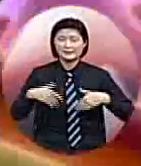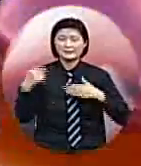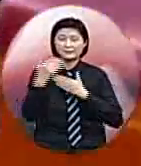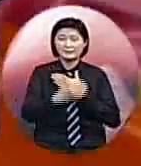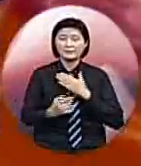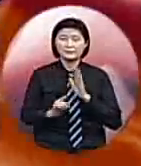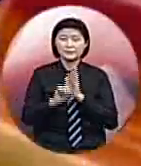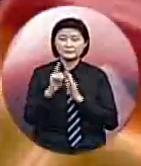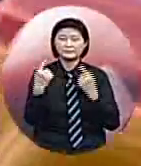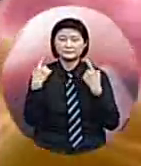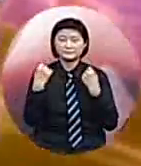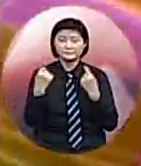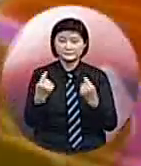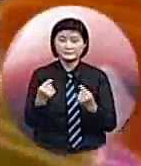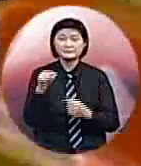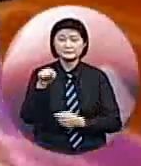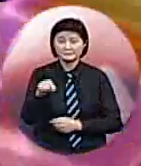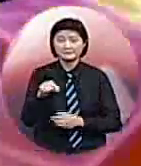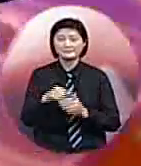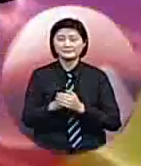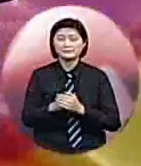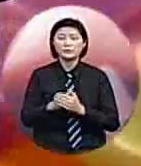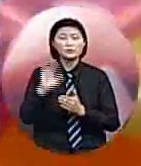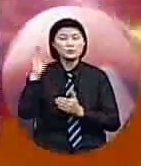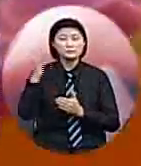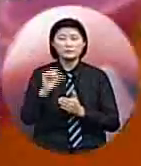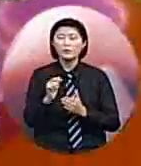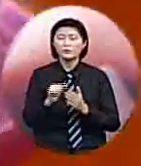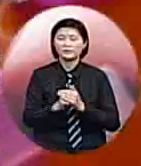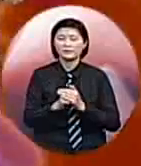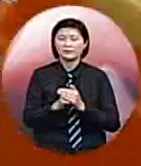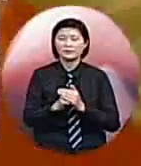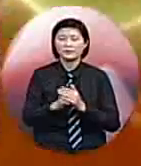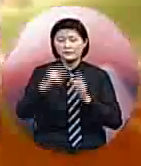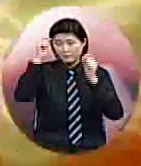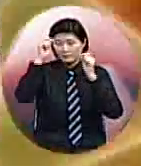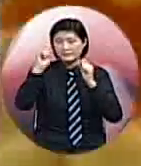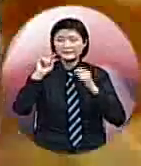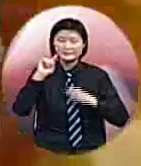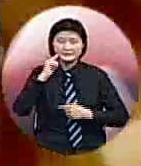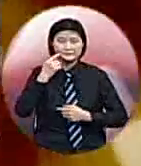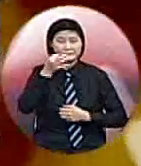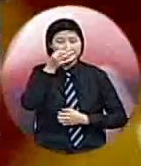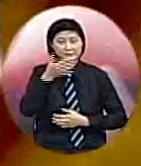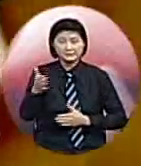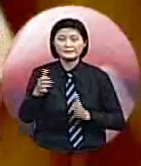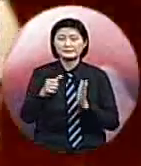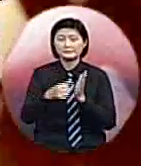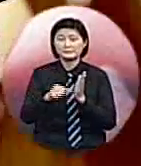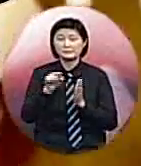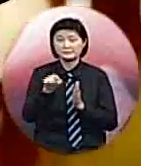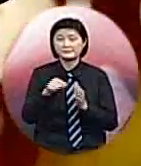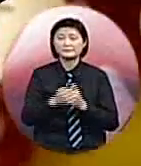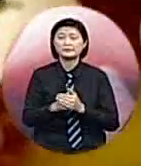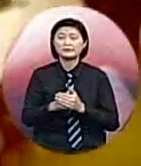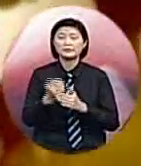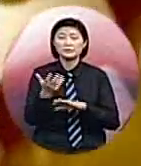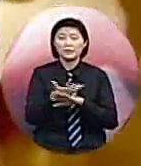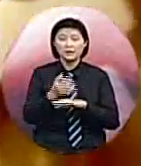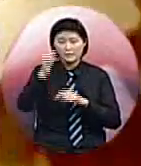체온을 유지할 수 있게 해주는 이것. 요즘에는요, 뭐 패션 아이템으로도 굉장히 많이 쓰이고 있는데 이